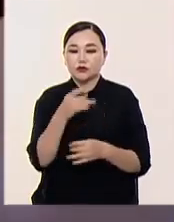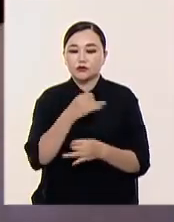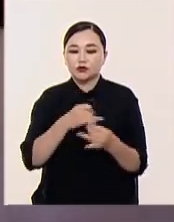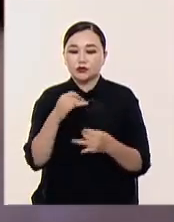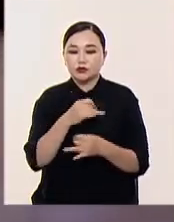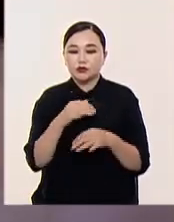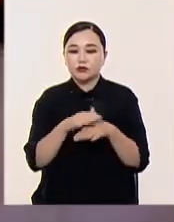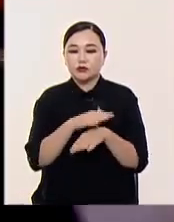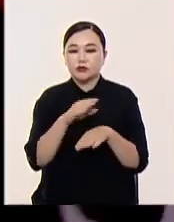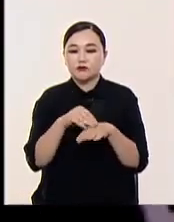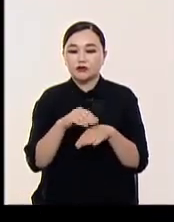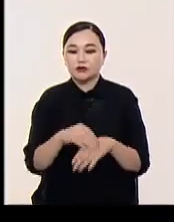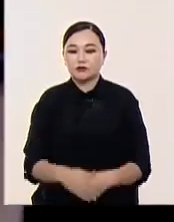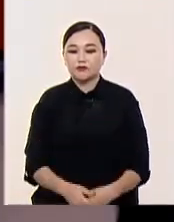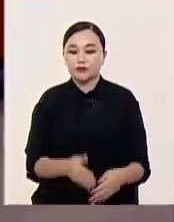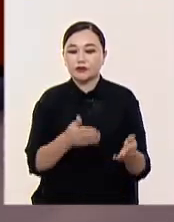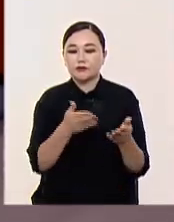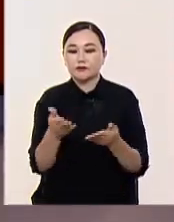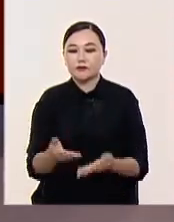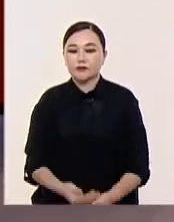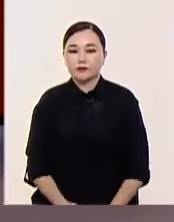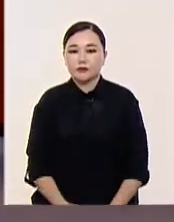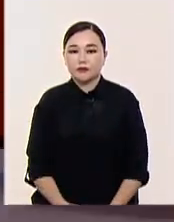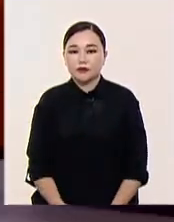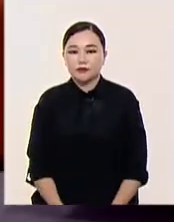келдіңіз. Мархабат. Саламатсыздар ма?